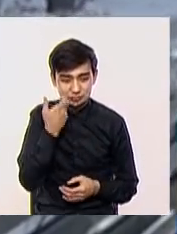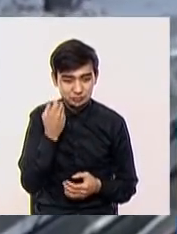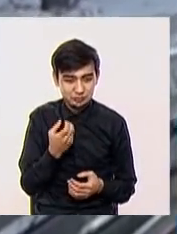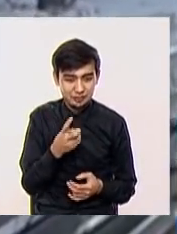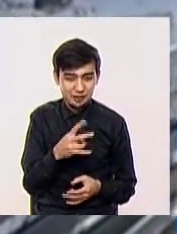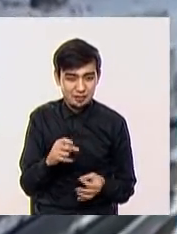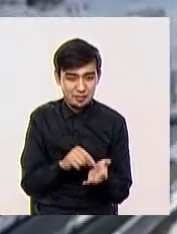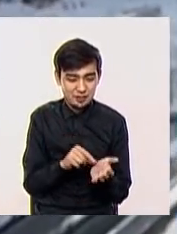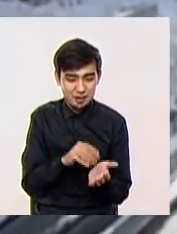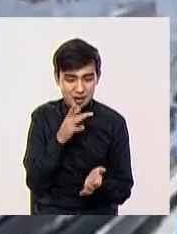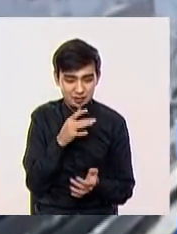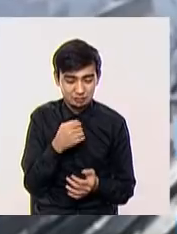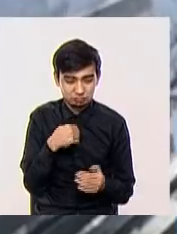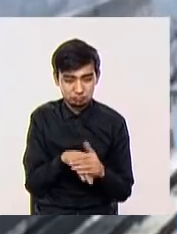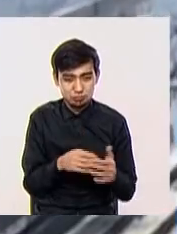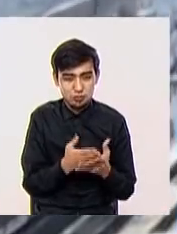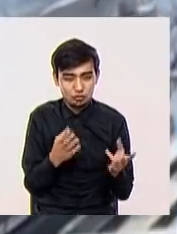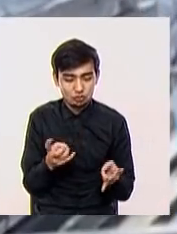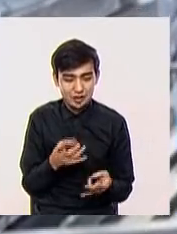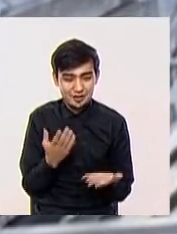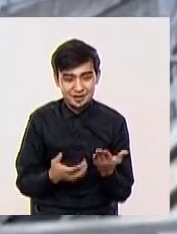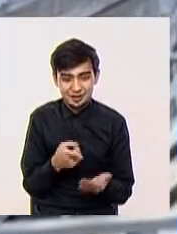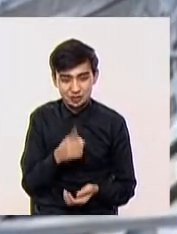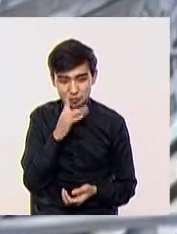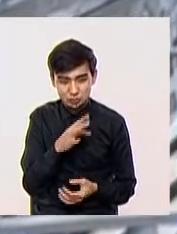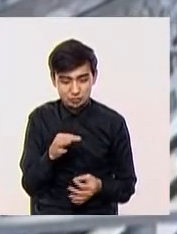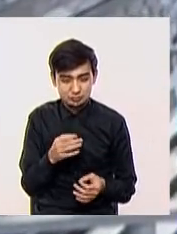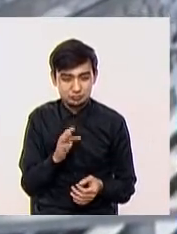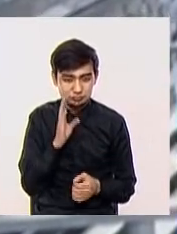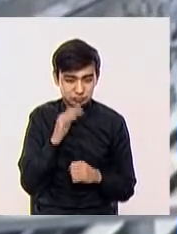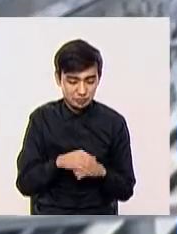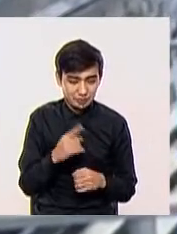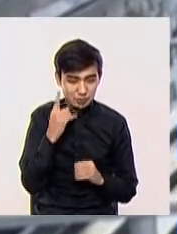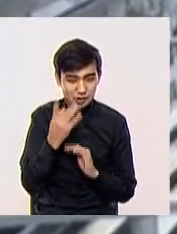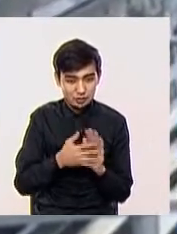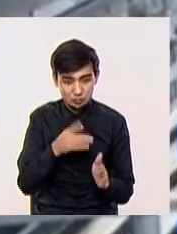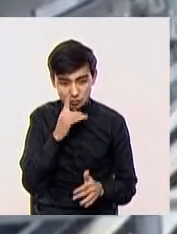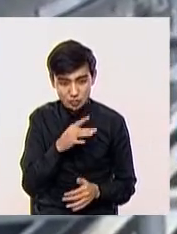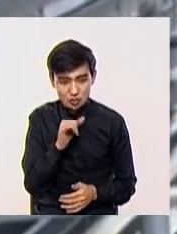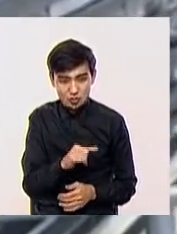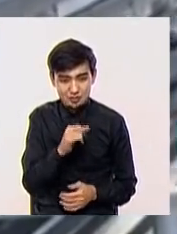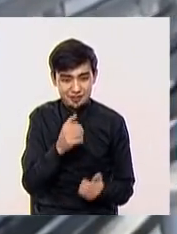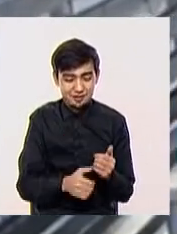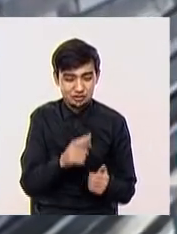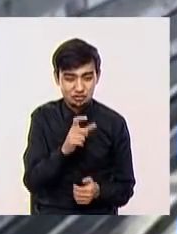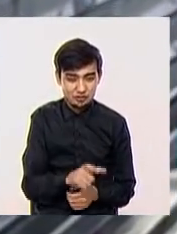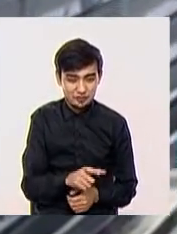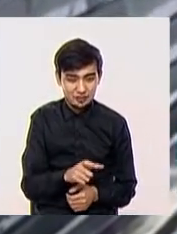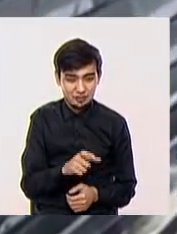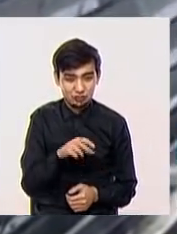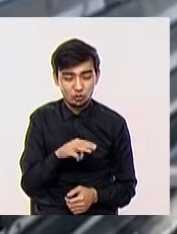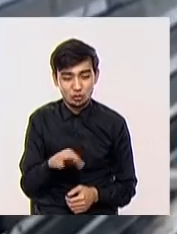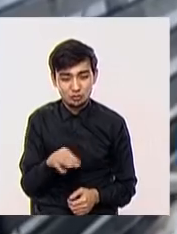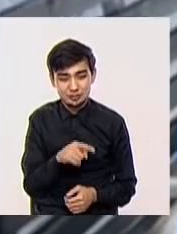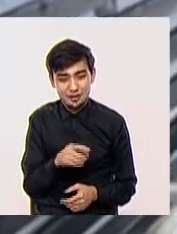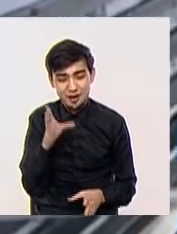на пенсию. И если вот не будет этой дисциплины, не будет этого понимания у каждого человека, то он